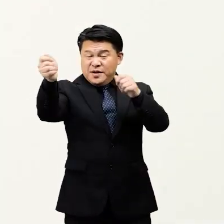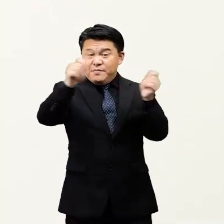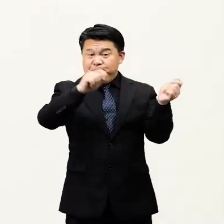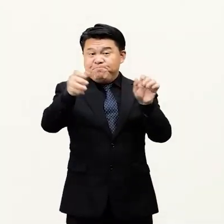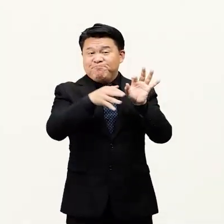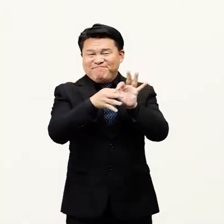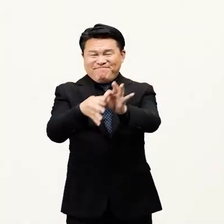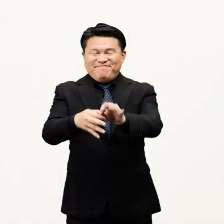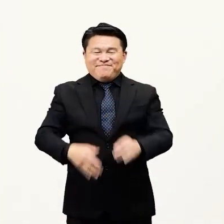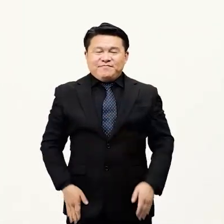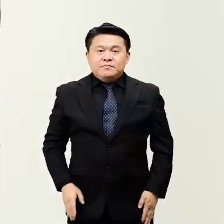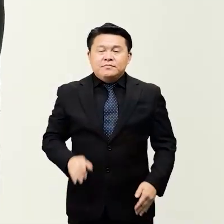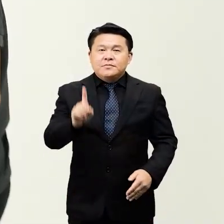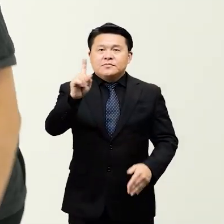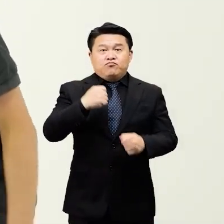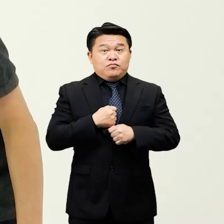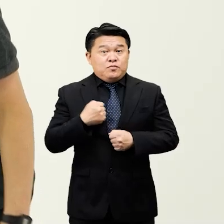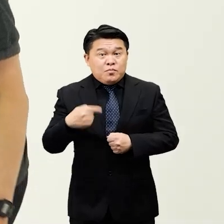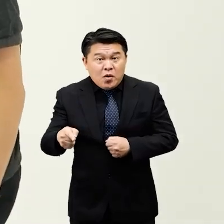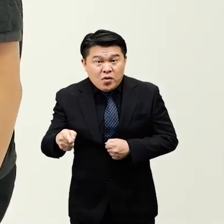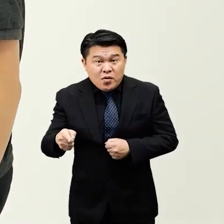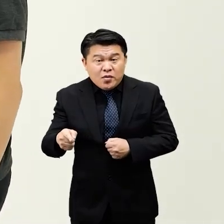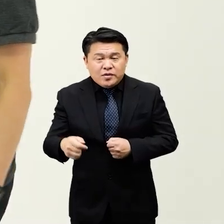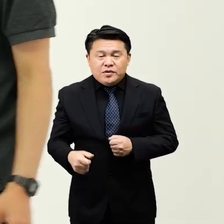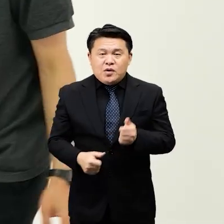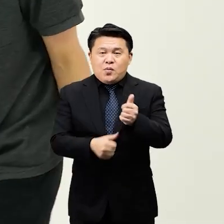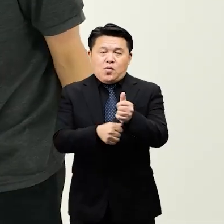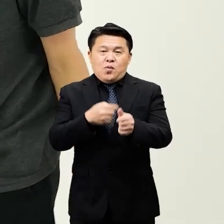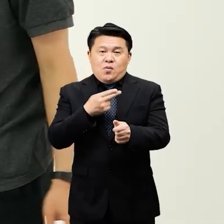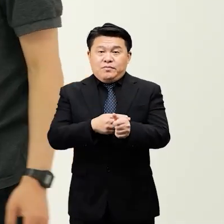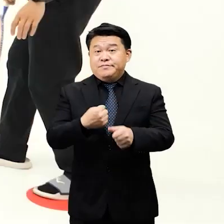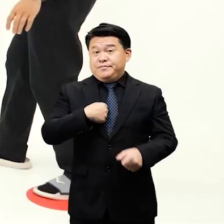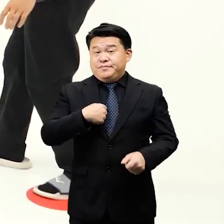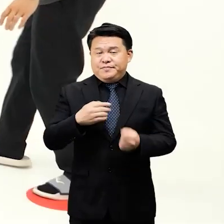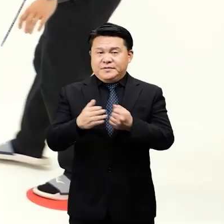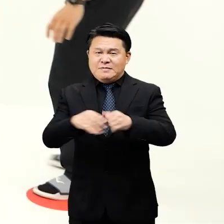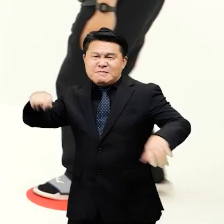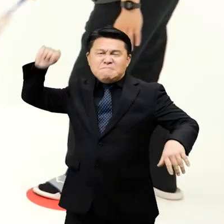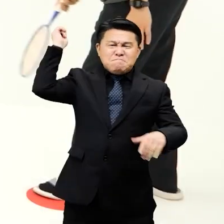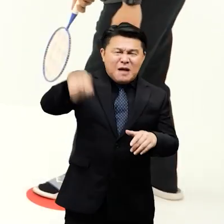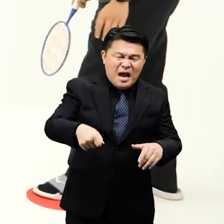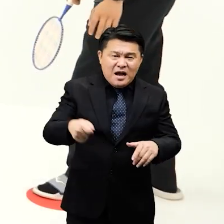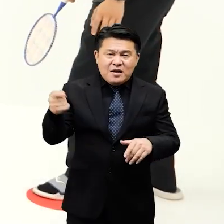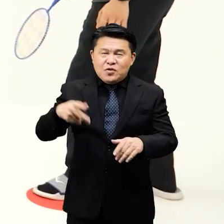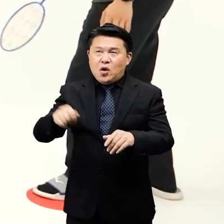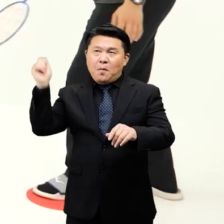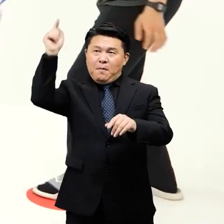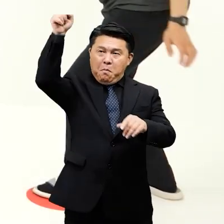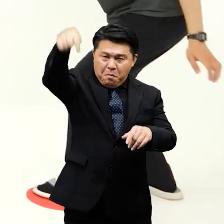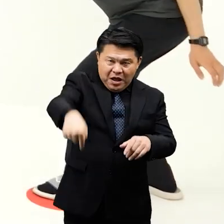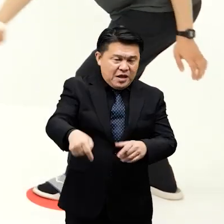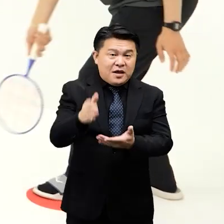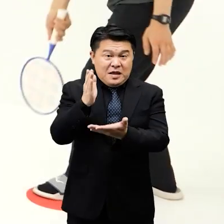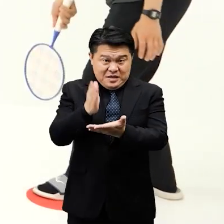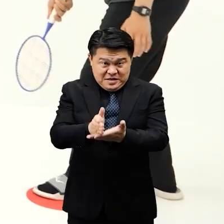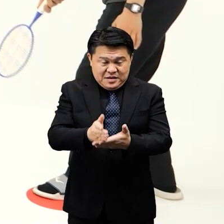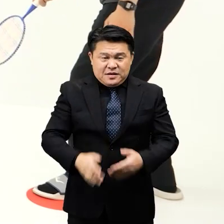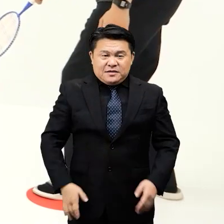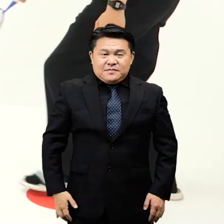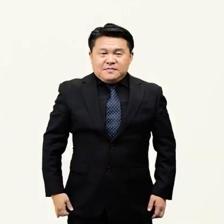이어가줍니다. 여기서 주의할 점은 보조코치의 역할이므로 스매싱을 하거나 드롭샷을 하지 않습니다.